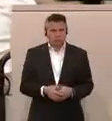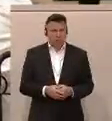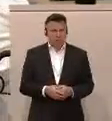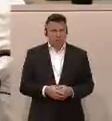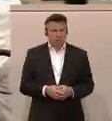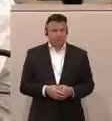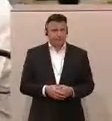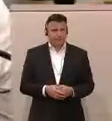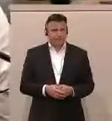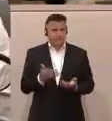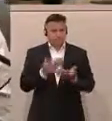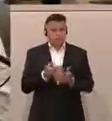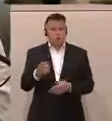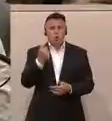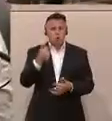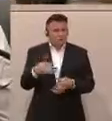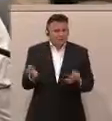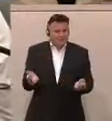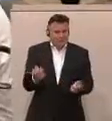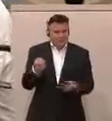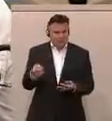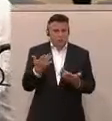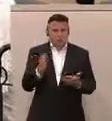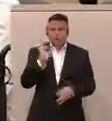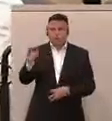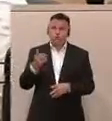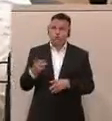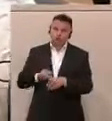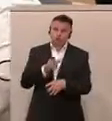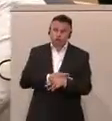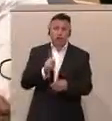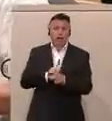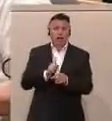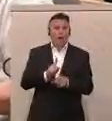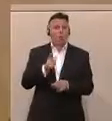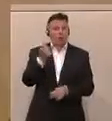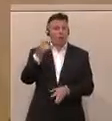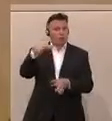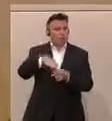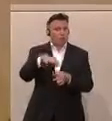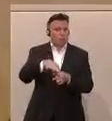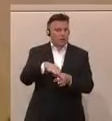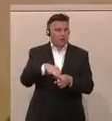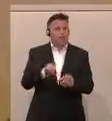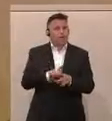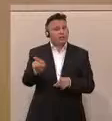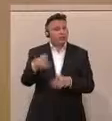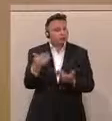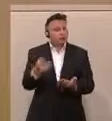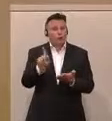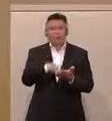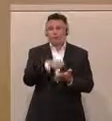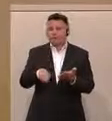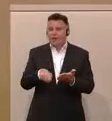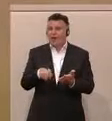Es ist ja so, dass die nicht nur nichts kosten, sondern dass sie dem Staat Geld sogar ersparen. Das wären Wahlgeschenke